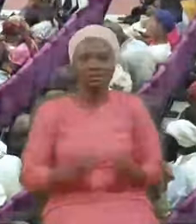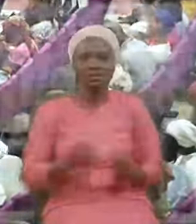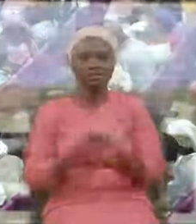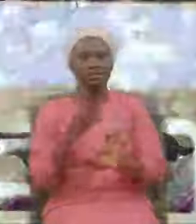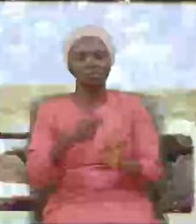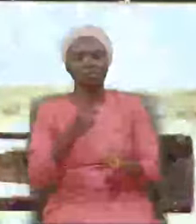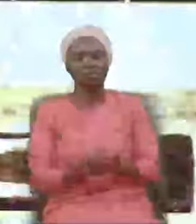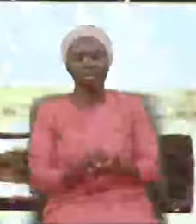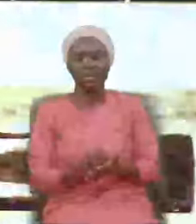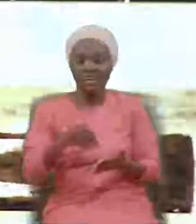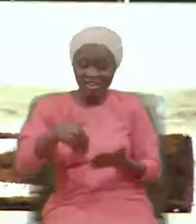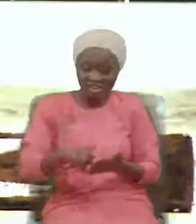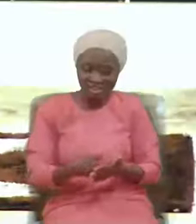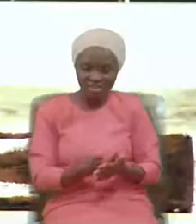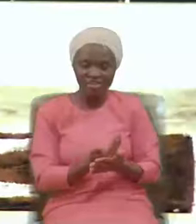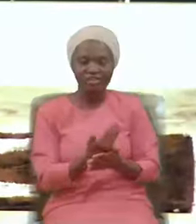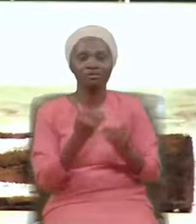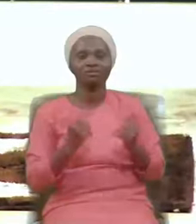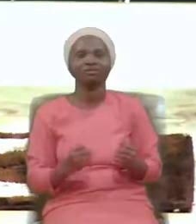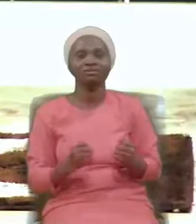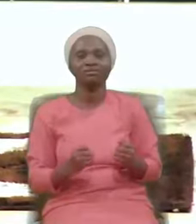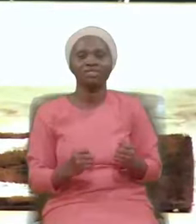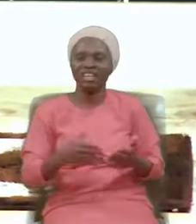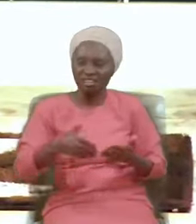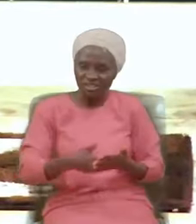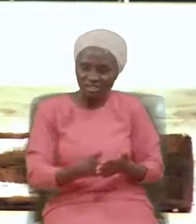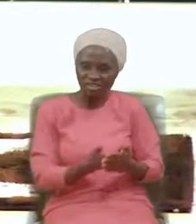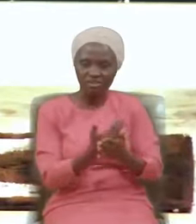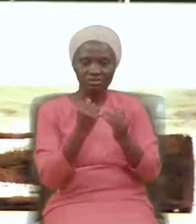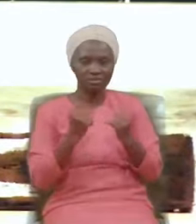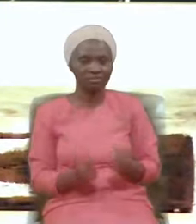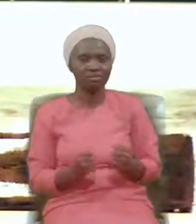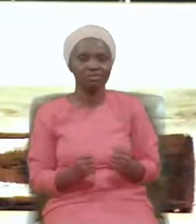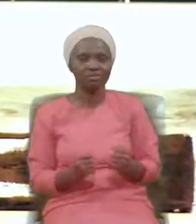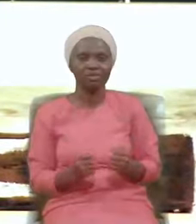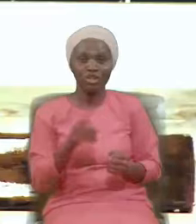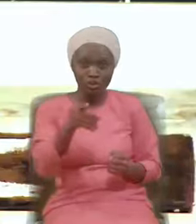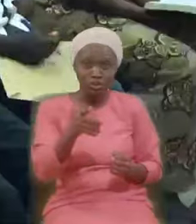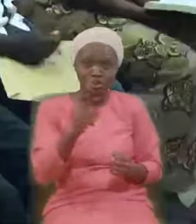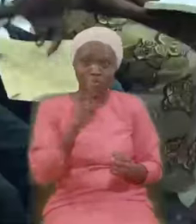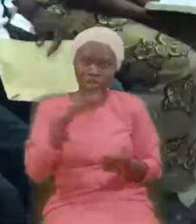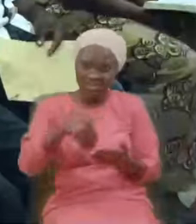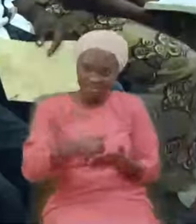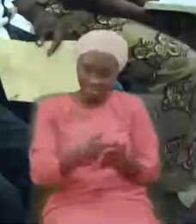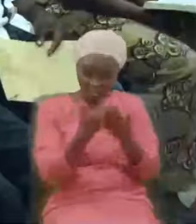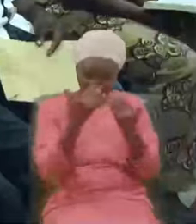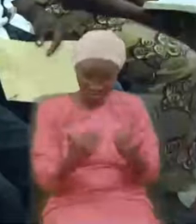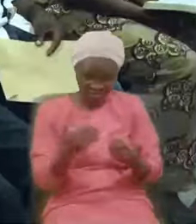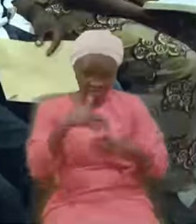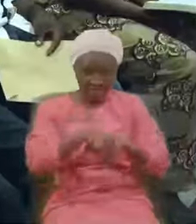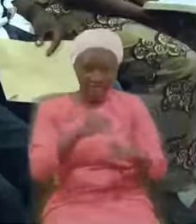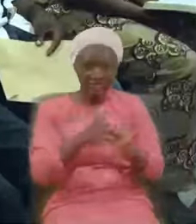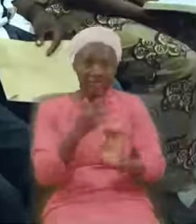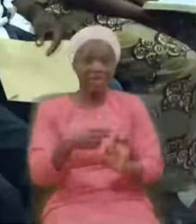Le renouvellement. Je dis le renouvellement. Vous êtes renouvelés ce soir.